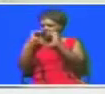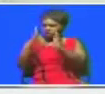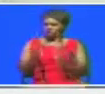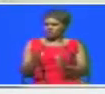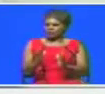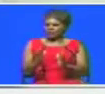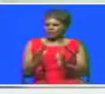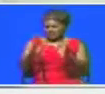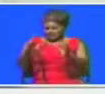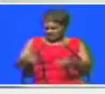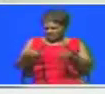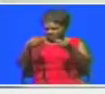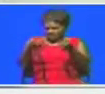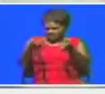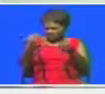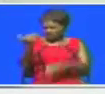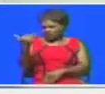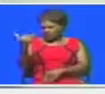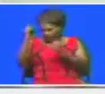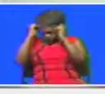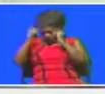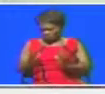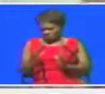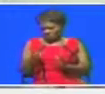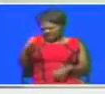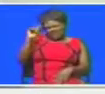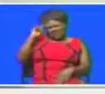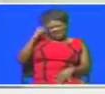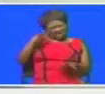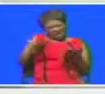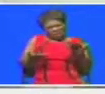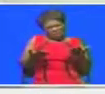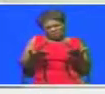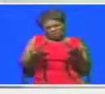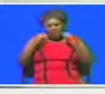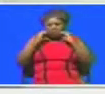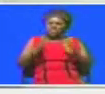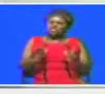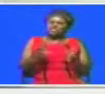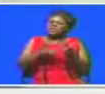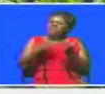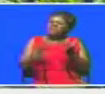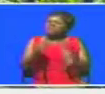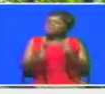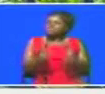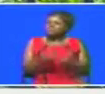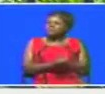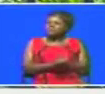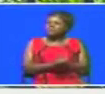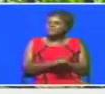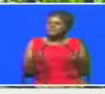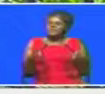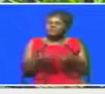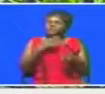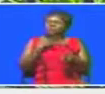darasa ampe mtoto alama ambazo anafikiria anastahili, mwalimu yupi atangusha mtoto wake? Kando na